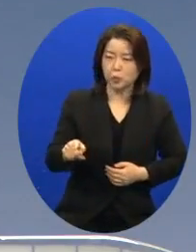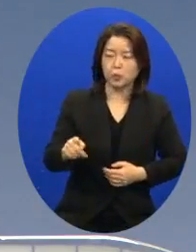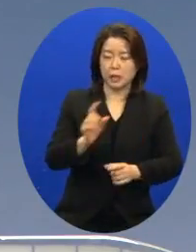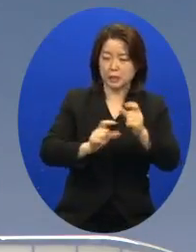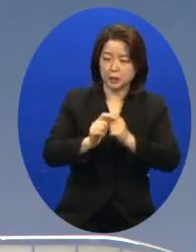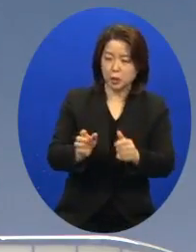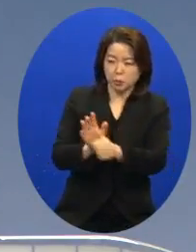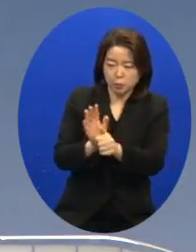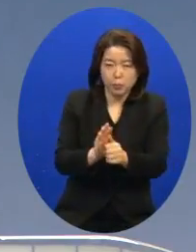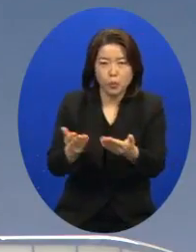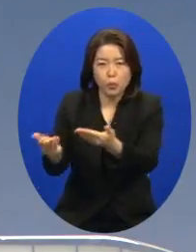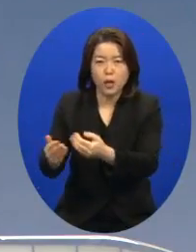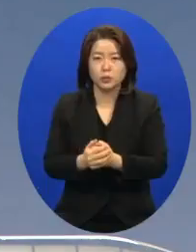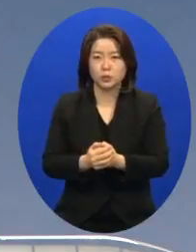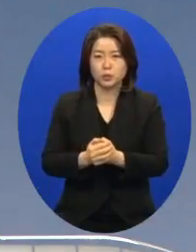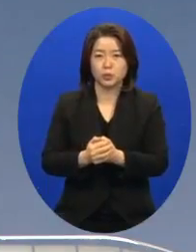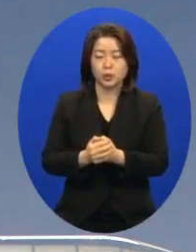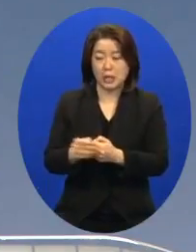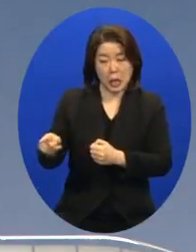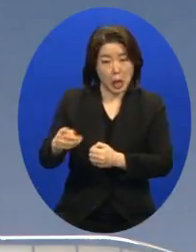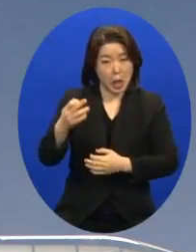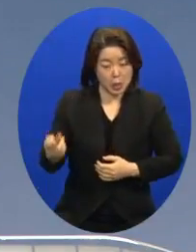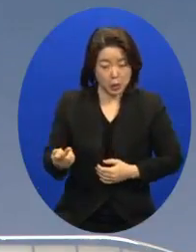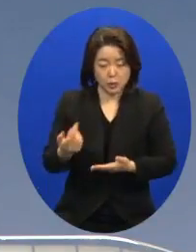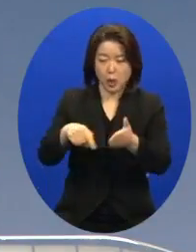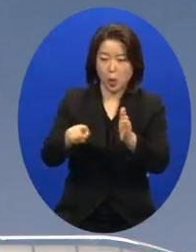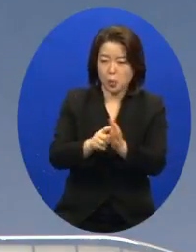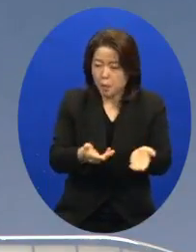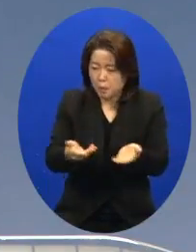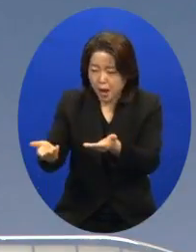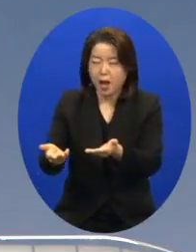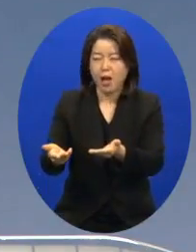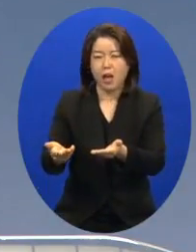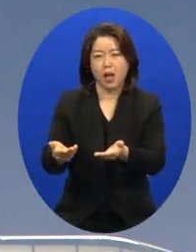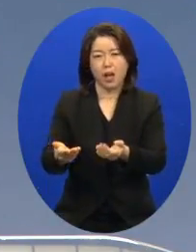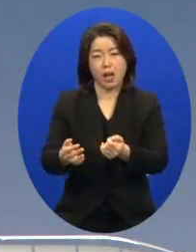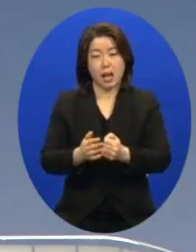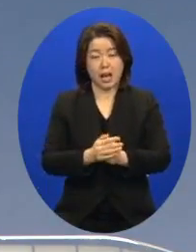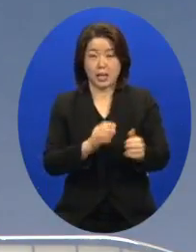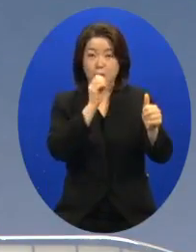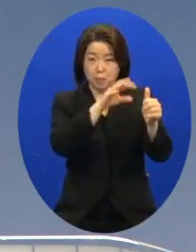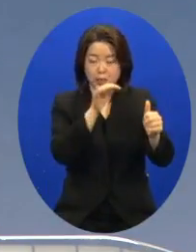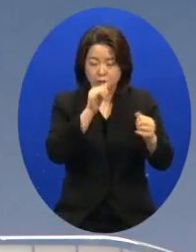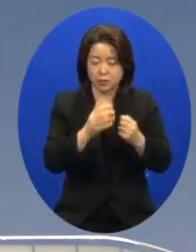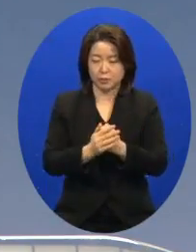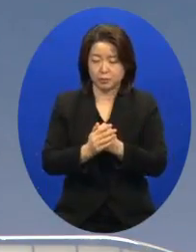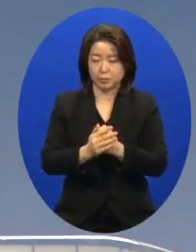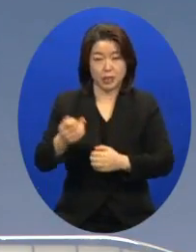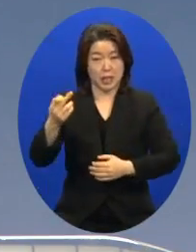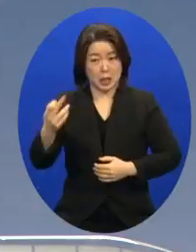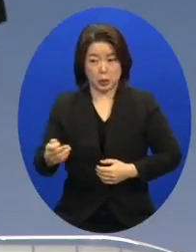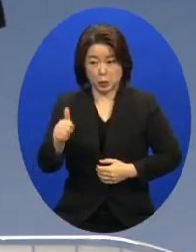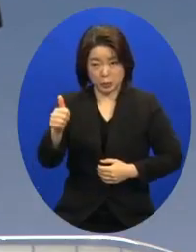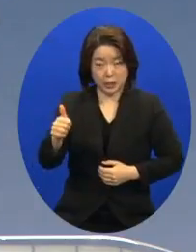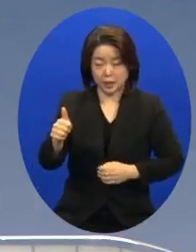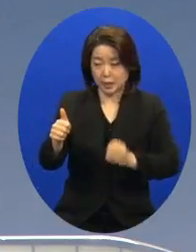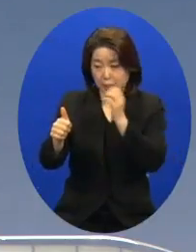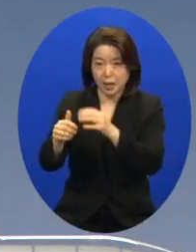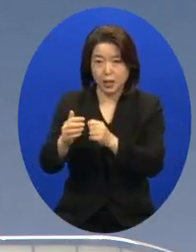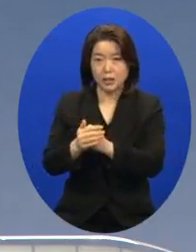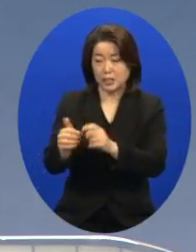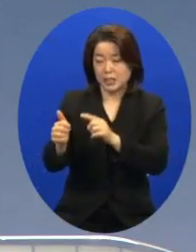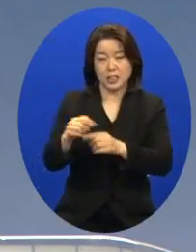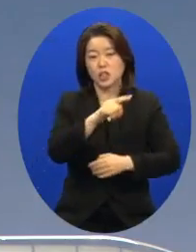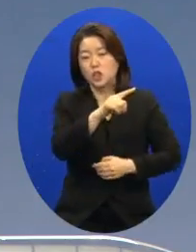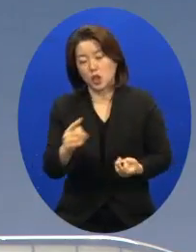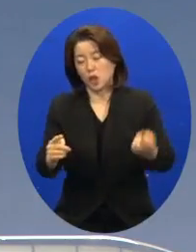챙기고 그 동생을 위해 할 줄을 모르느냐 동생에게는 뭐라고 말합니까 너 형 아니냐